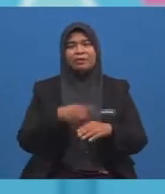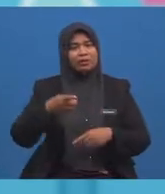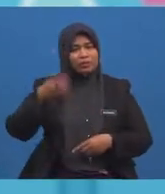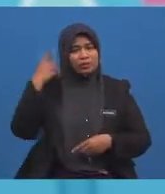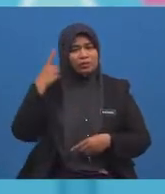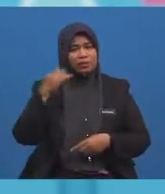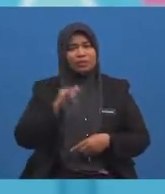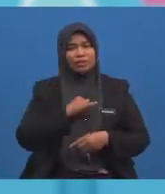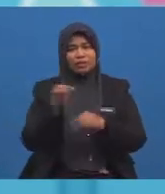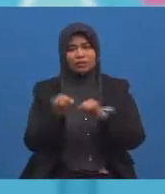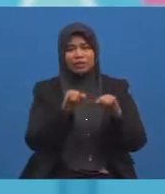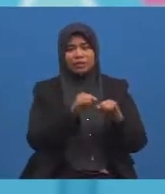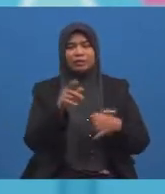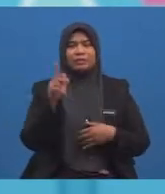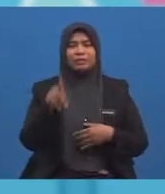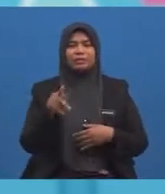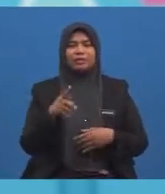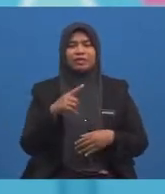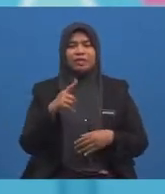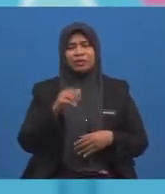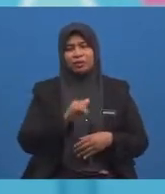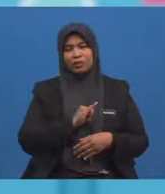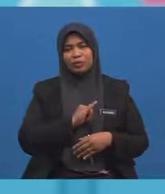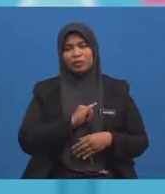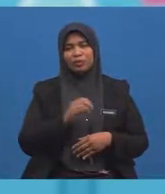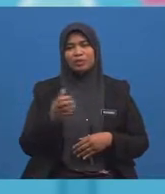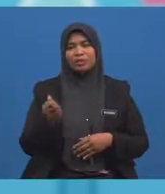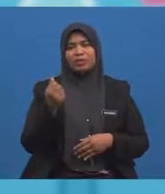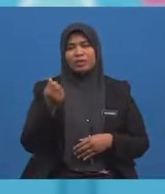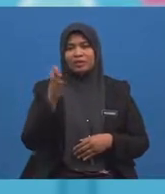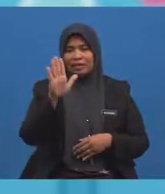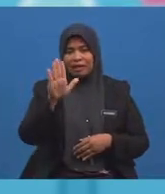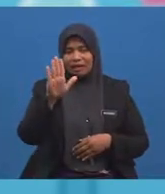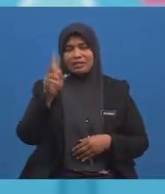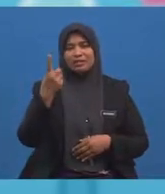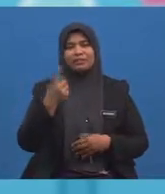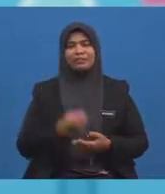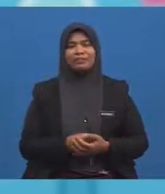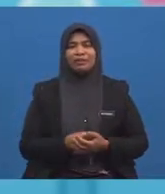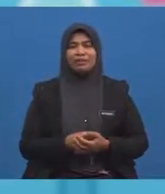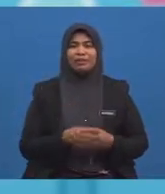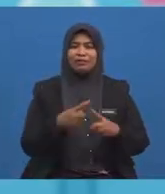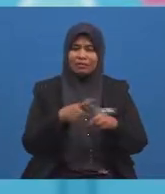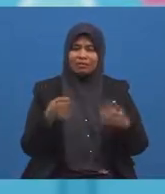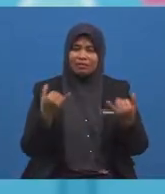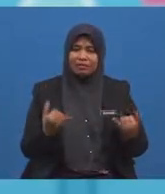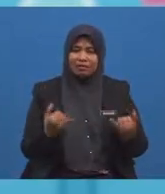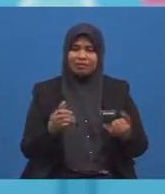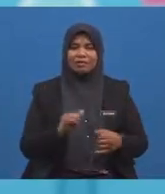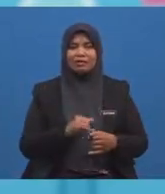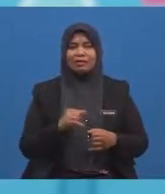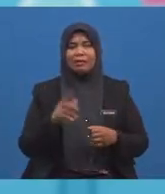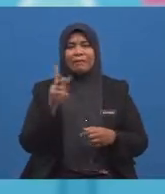saya cuma memerlukan 1 tangan untuk mendukungnya untuk sejam. Tapi sekarang saya